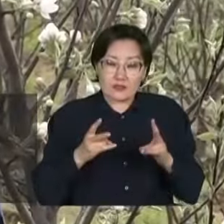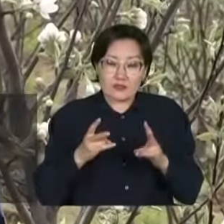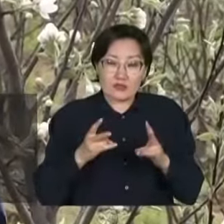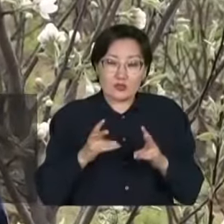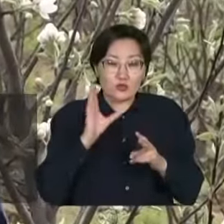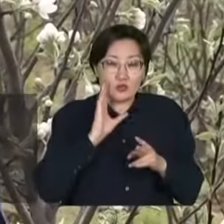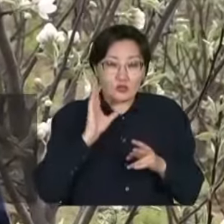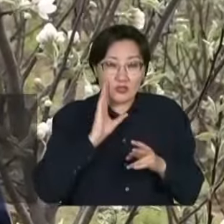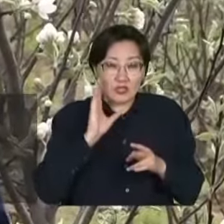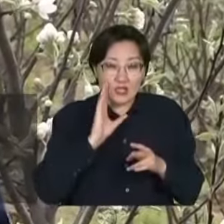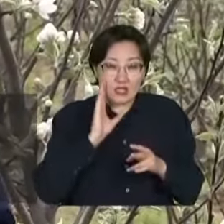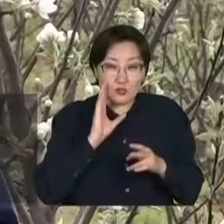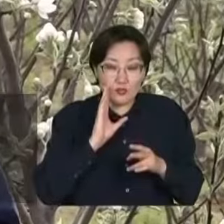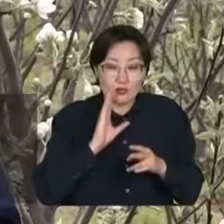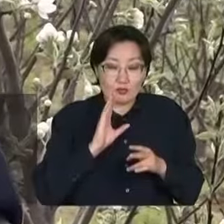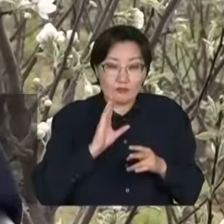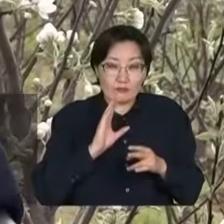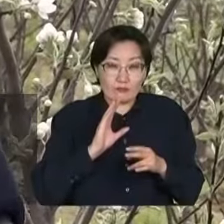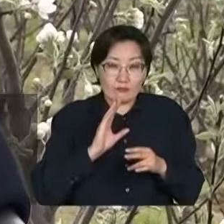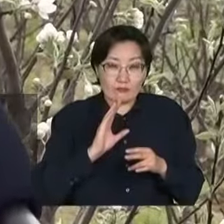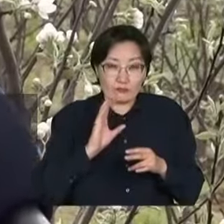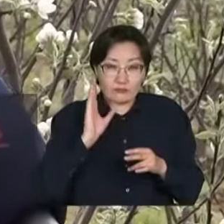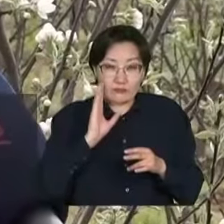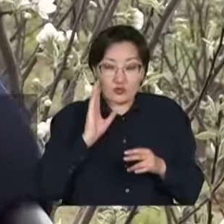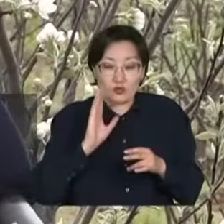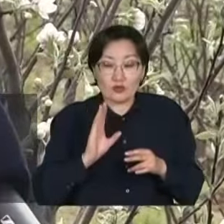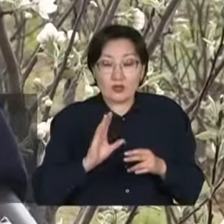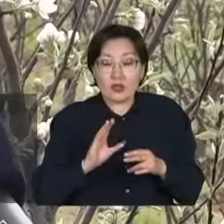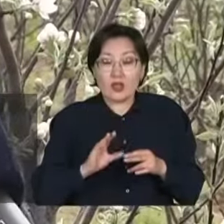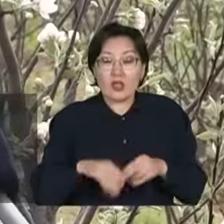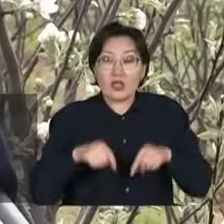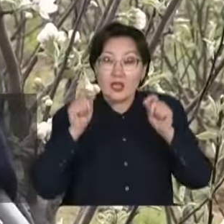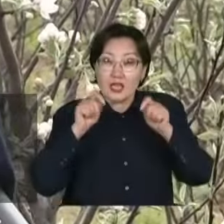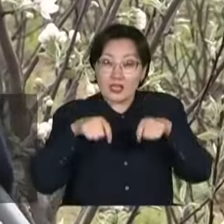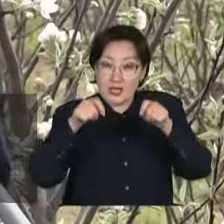су скважиналары мен жана капель нарашение дейді